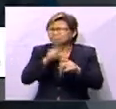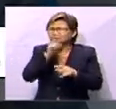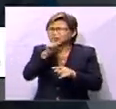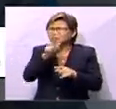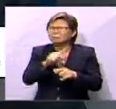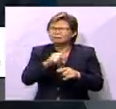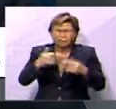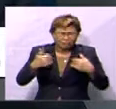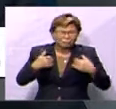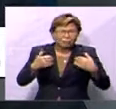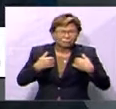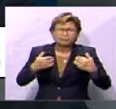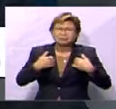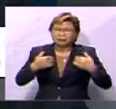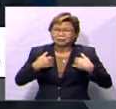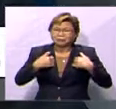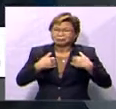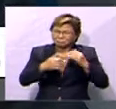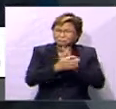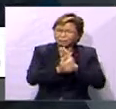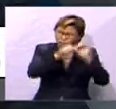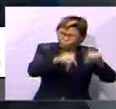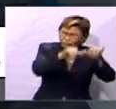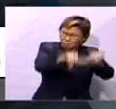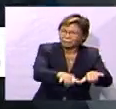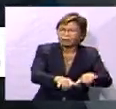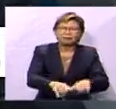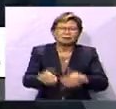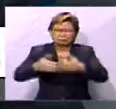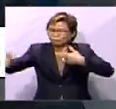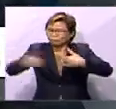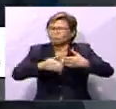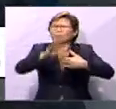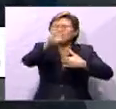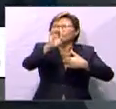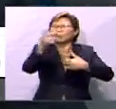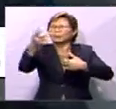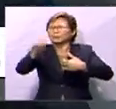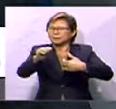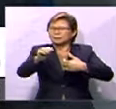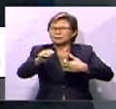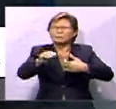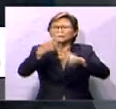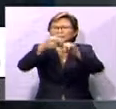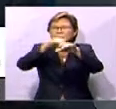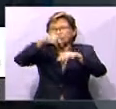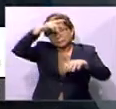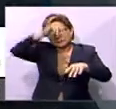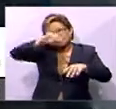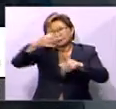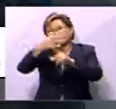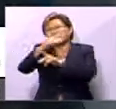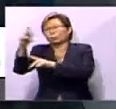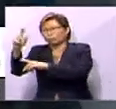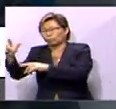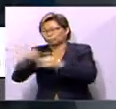dalam 40 km radius daripada Putrajaya dan Kuala Lumpur. Dan yang kedua,